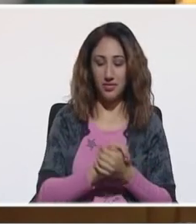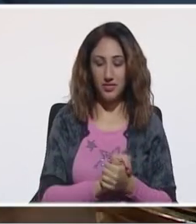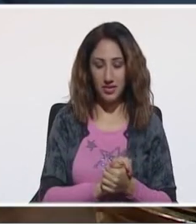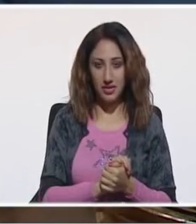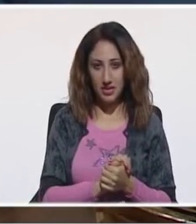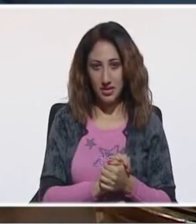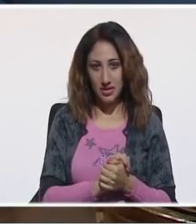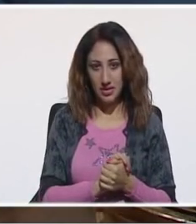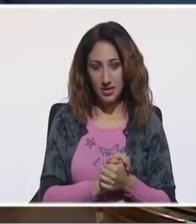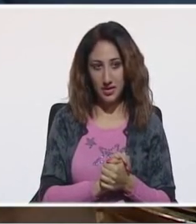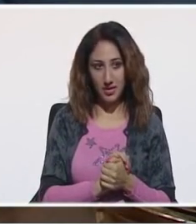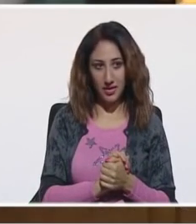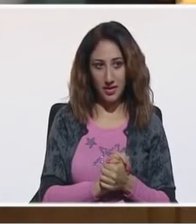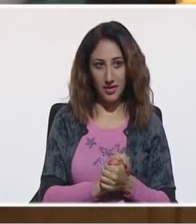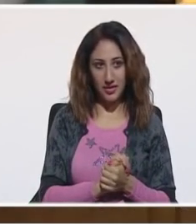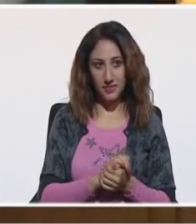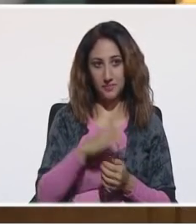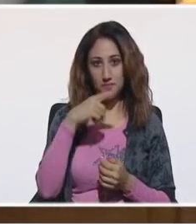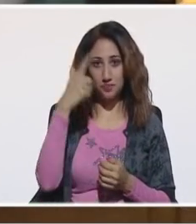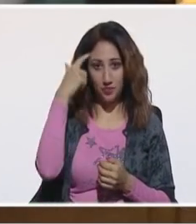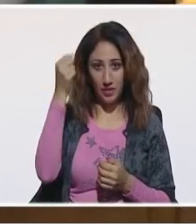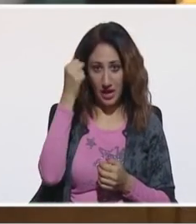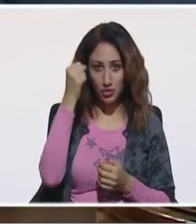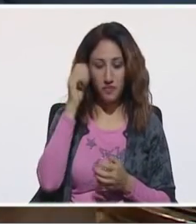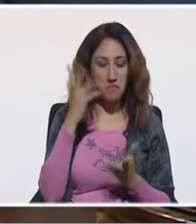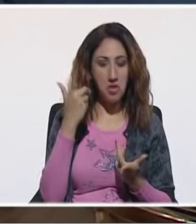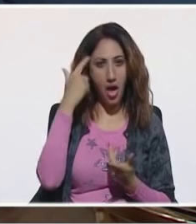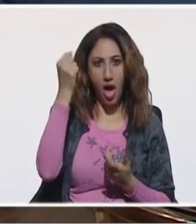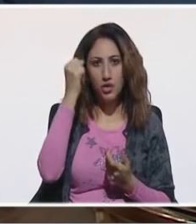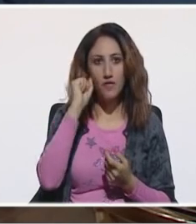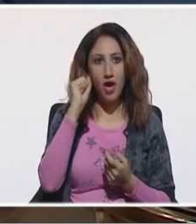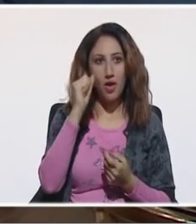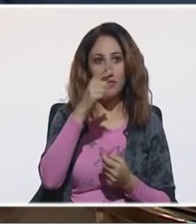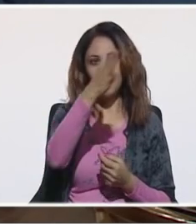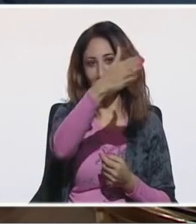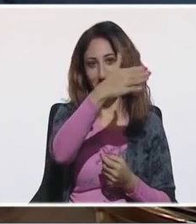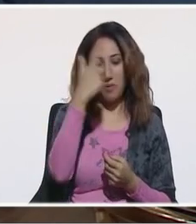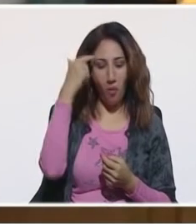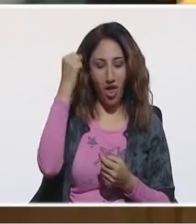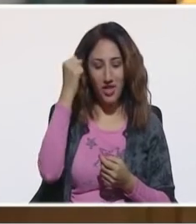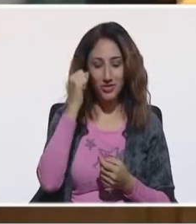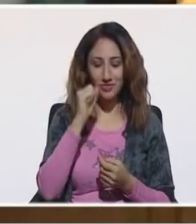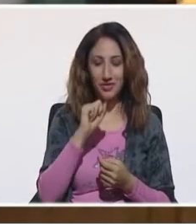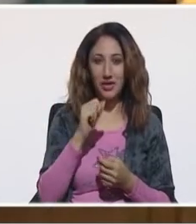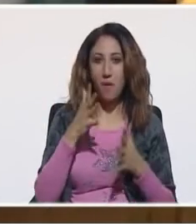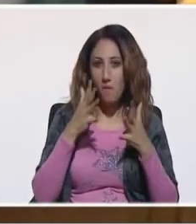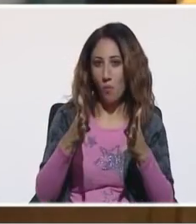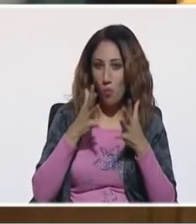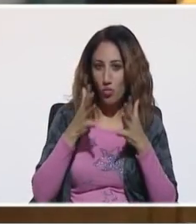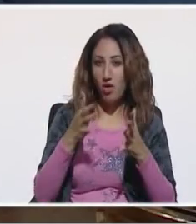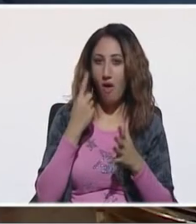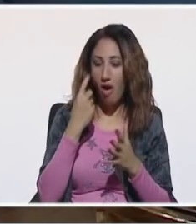بس مين حرامها. عنادها مالوش حدود. عبير. متردده في